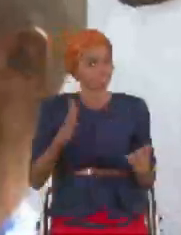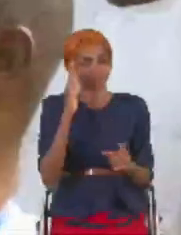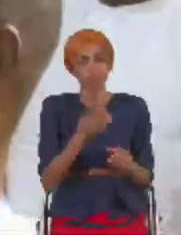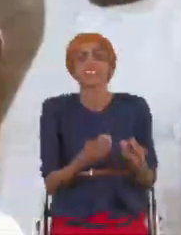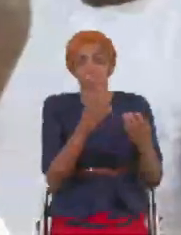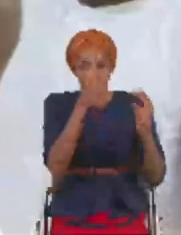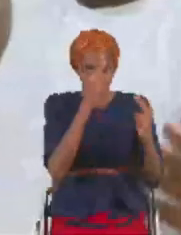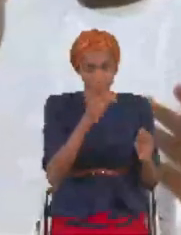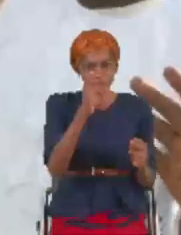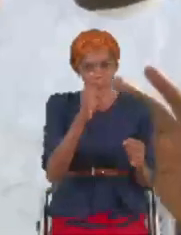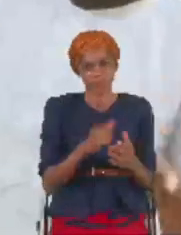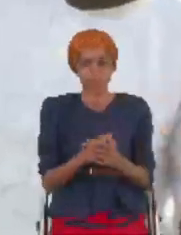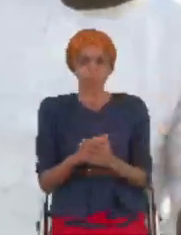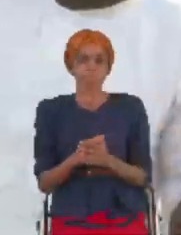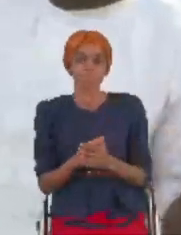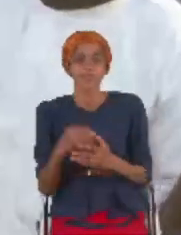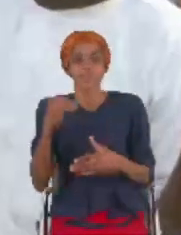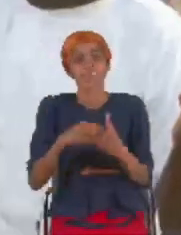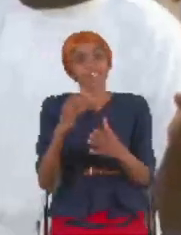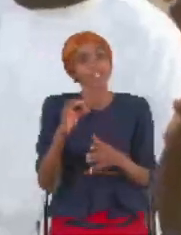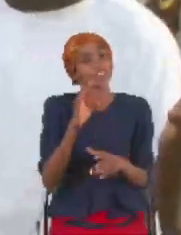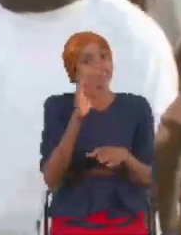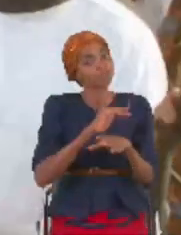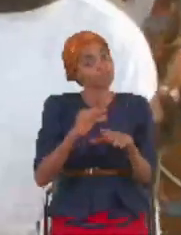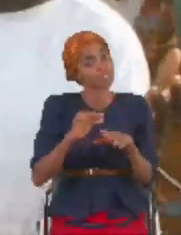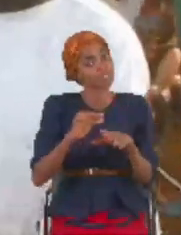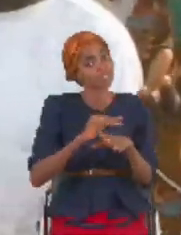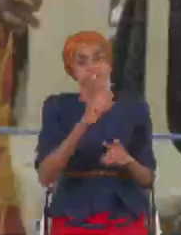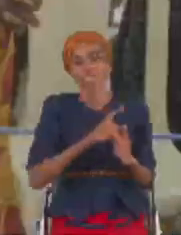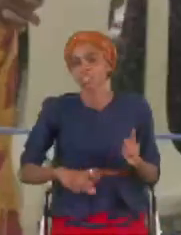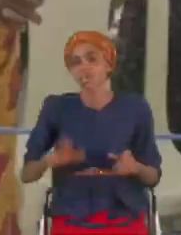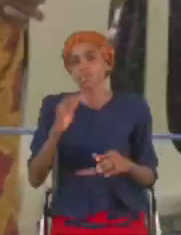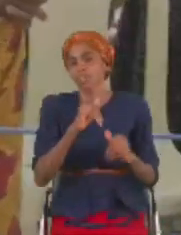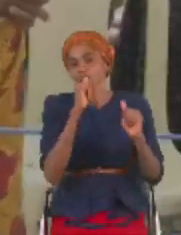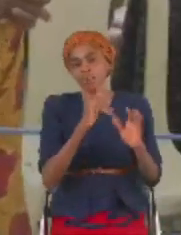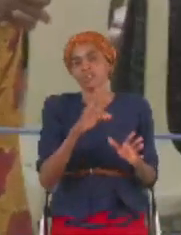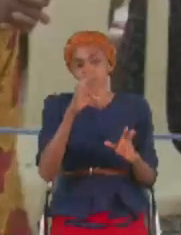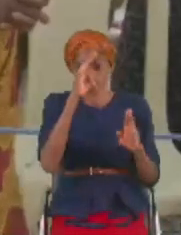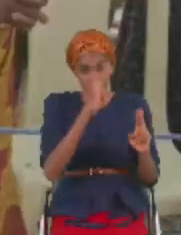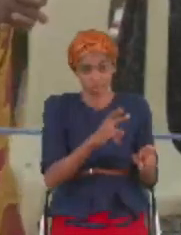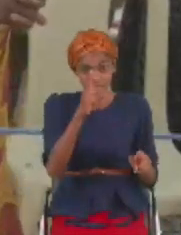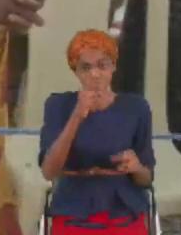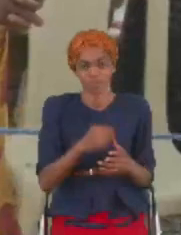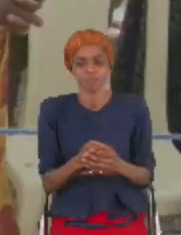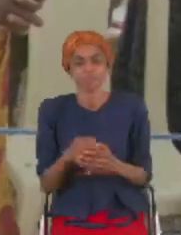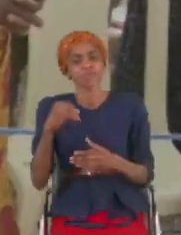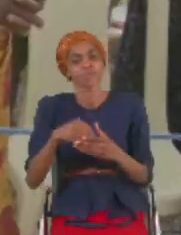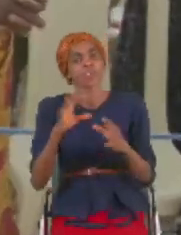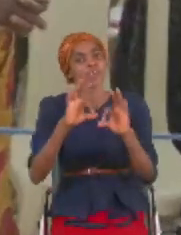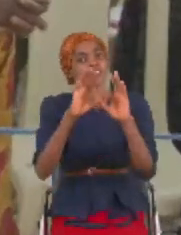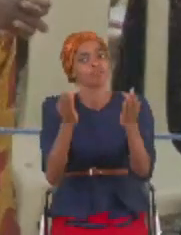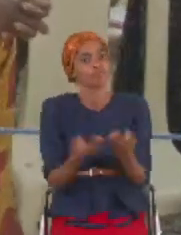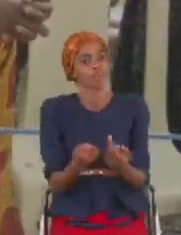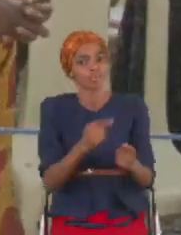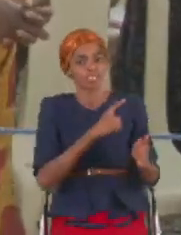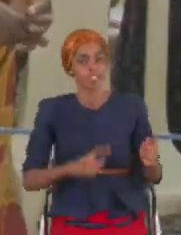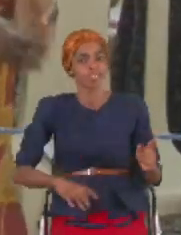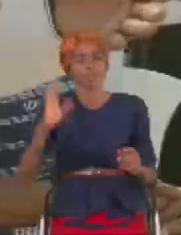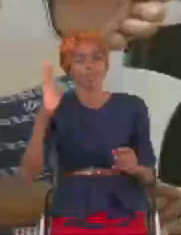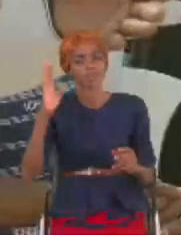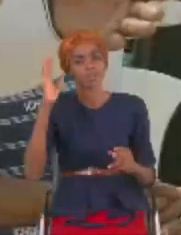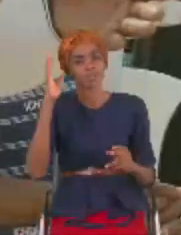n'aurait d'abord ministère jo va honorer dans ta famille joe